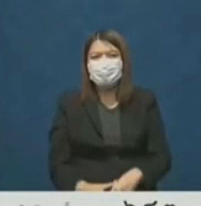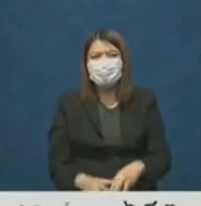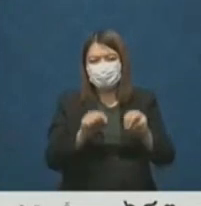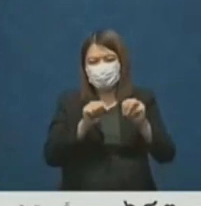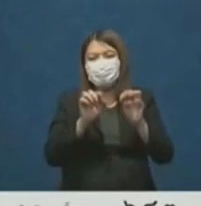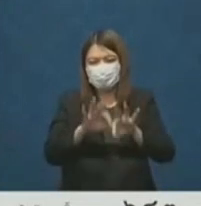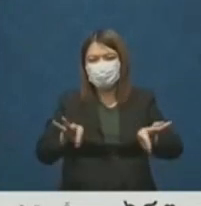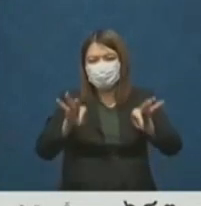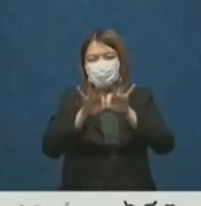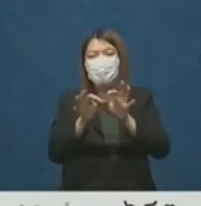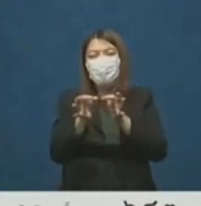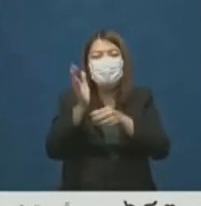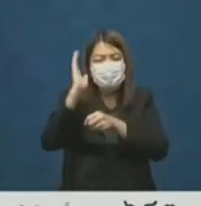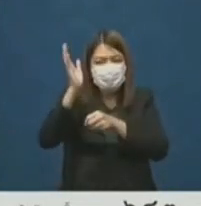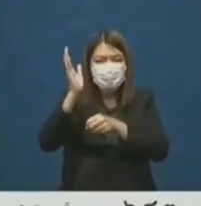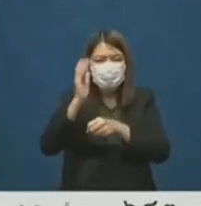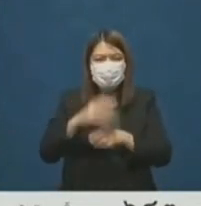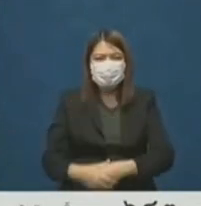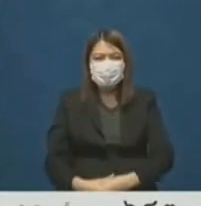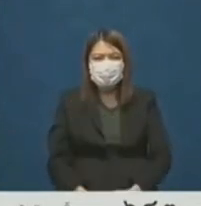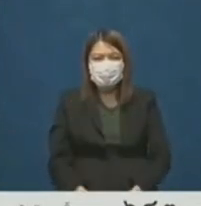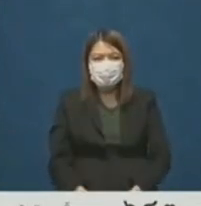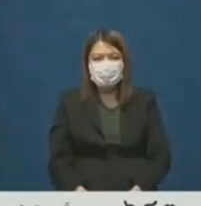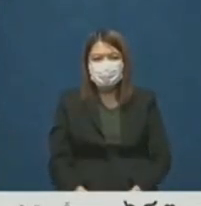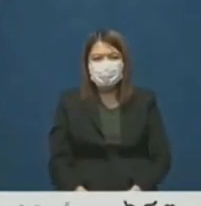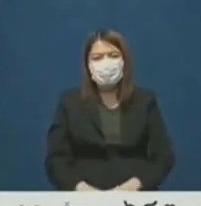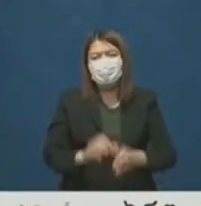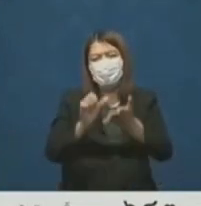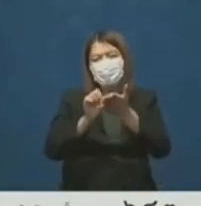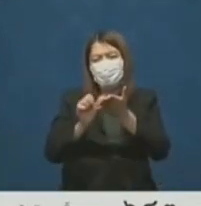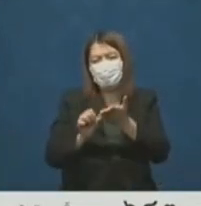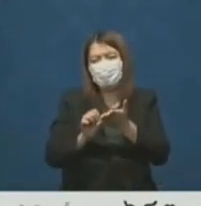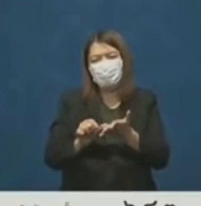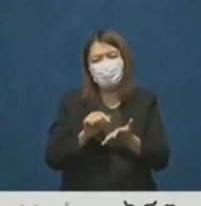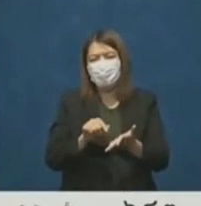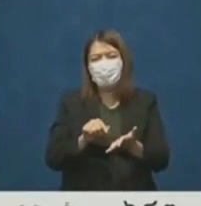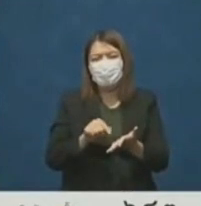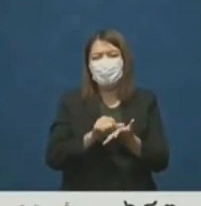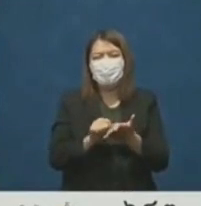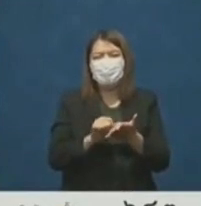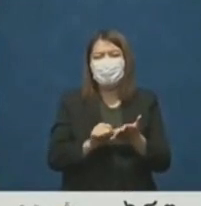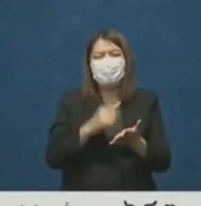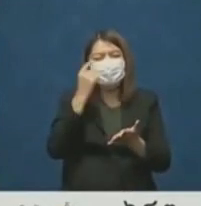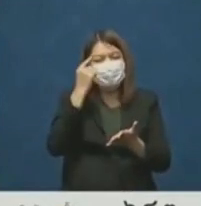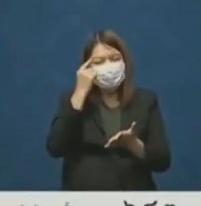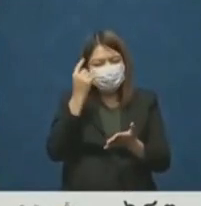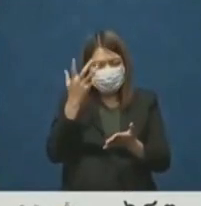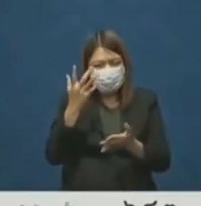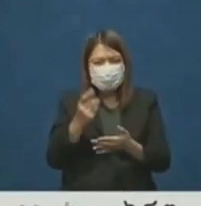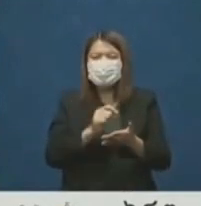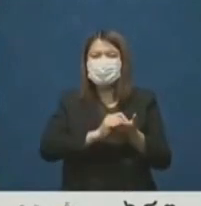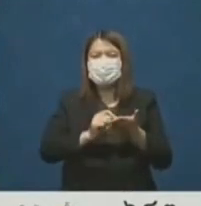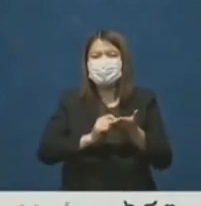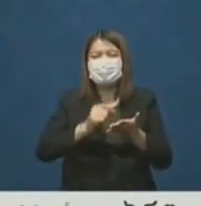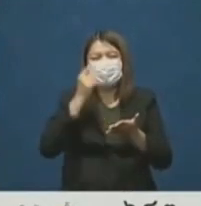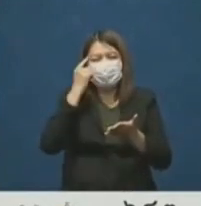ท่านประธานผมคิดว่ามาตรานี้สำคัญนะครับเลยต้องขออนุญาตอภิปรายแล้วก็ถ้าดูจากที่ท่านแก้ไขมาเนี่ยก็ต้องบอกว่าท่านแก้โดยที่ไม่ได้คิด